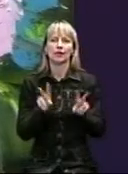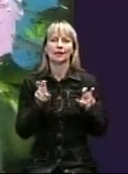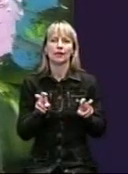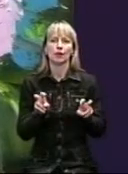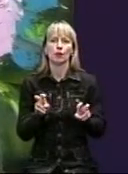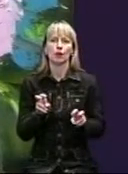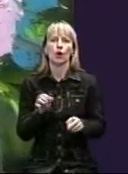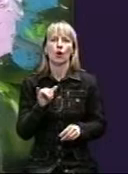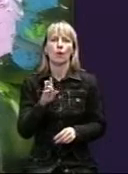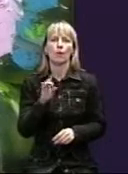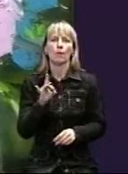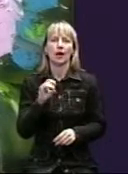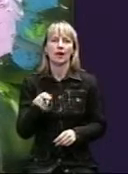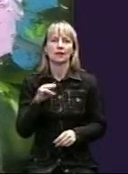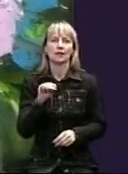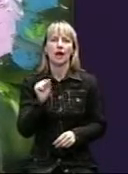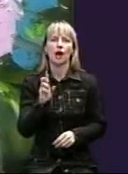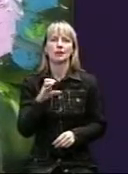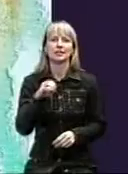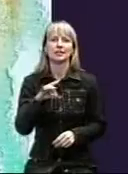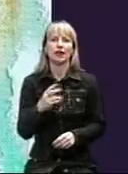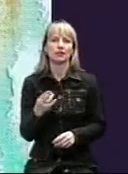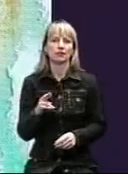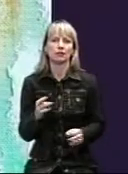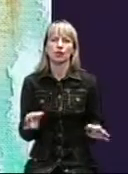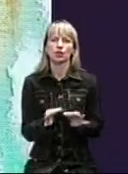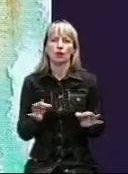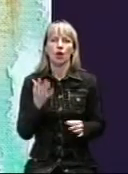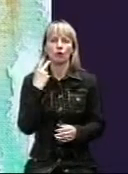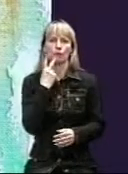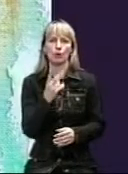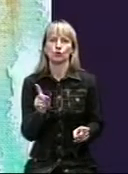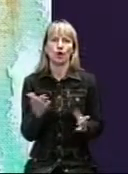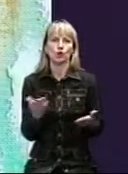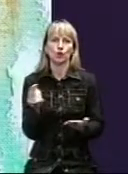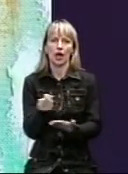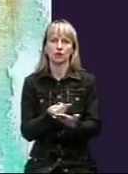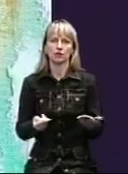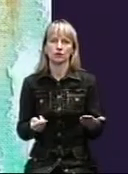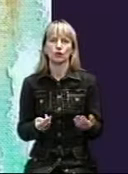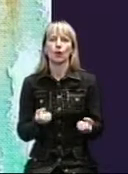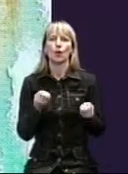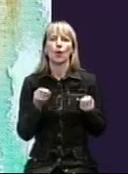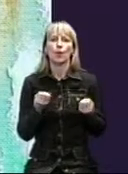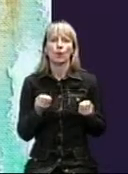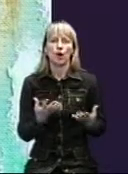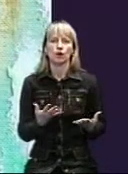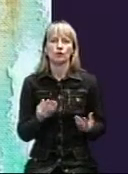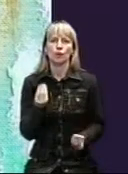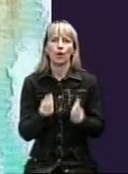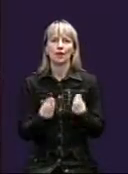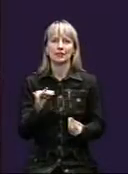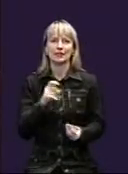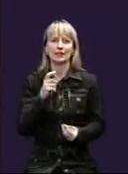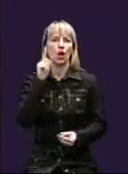тренді абстракція. Ти дивишся, нібито нічого, а ти побачиш якусь картину. Просто пограти з